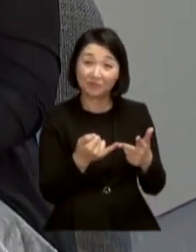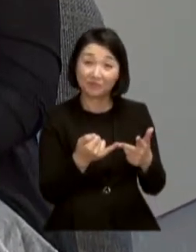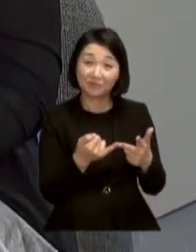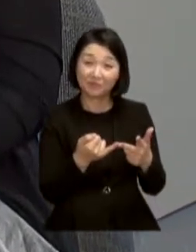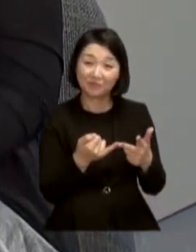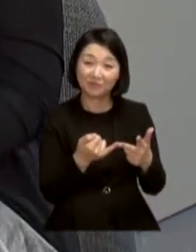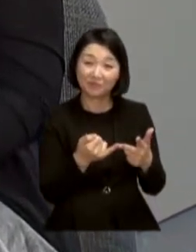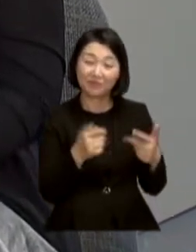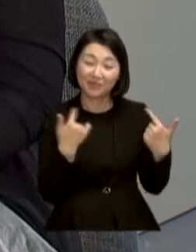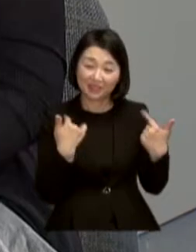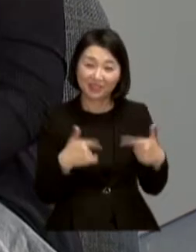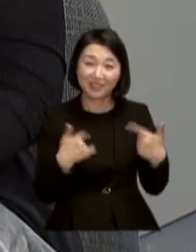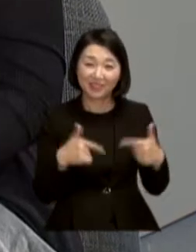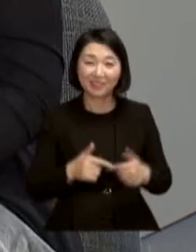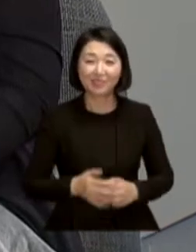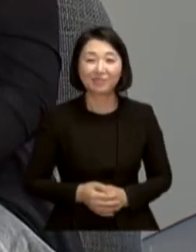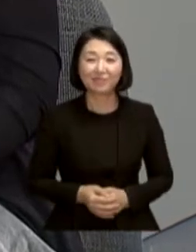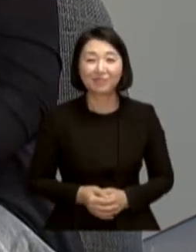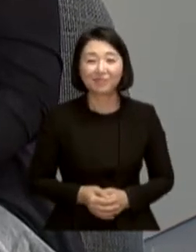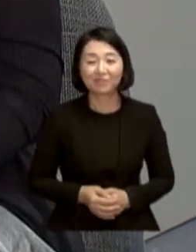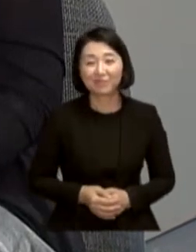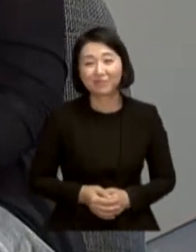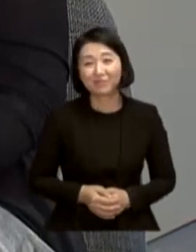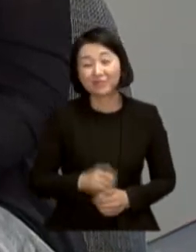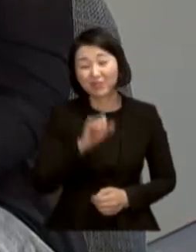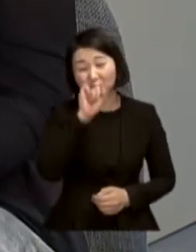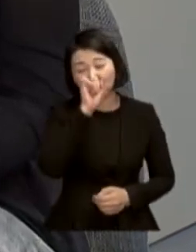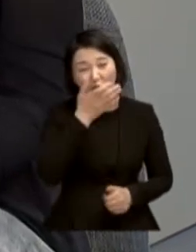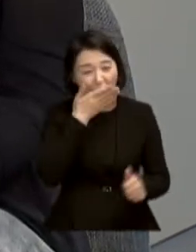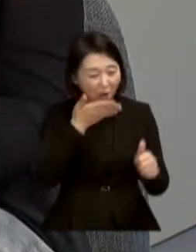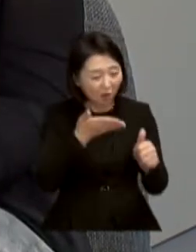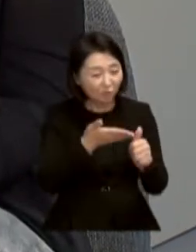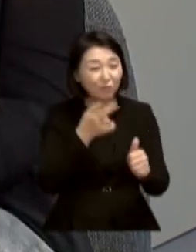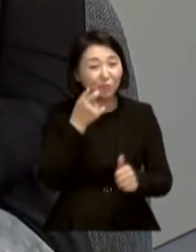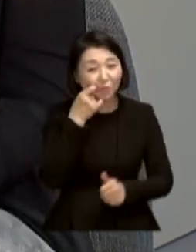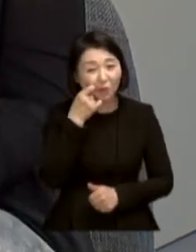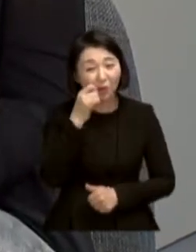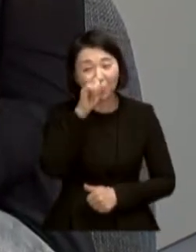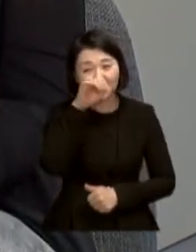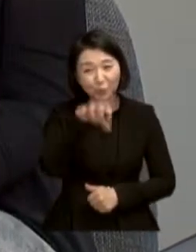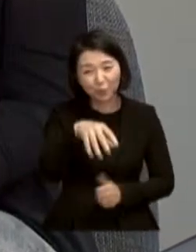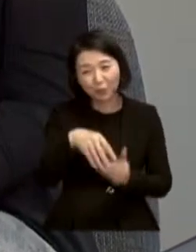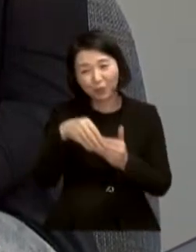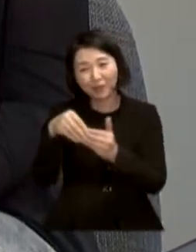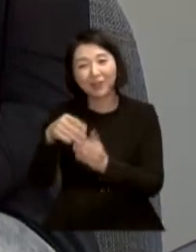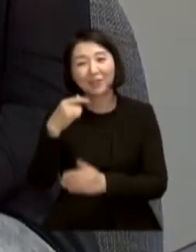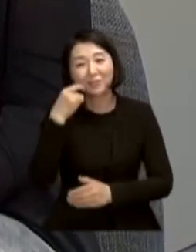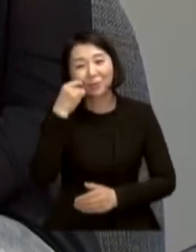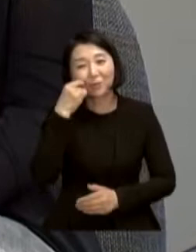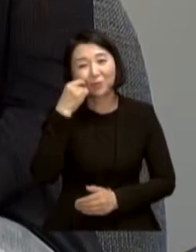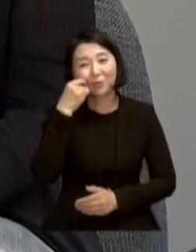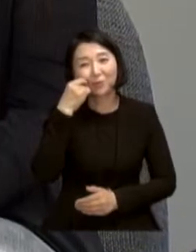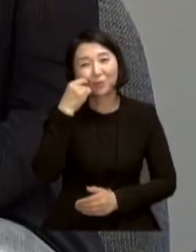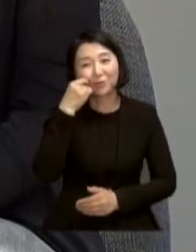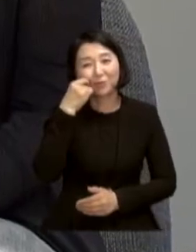예나한테도 늘 이렇게 좋은 거 먹이지 못하고 또 좋은 데 데려가지